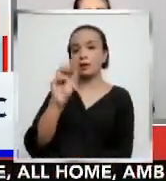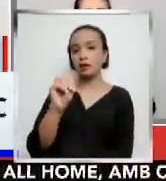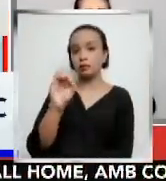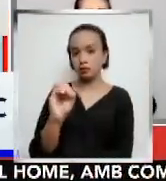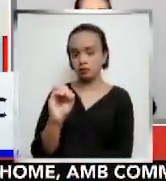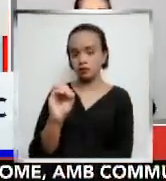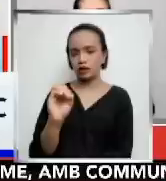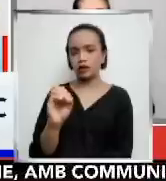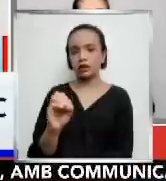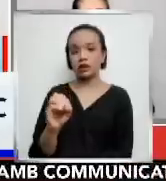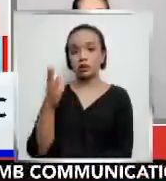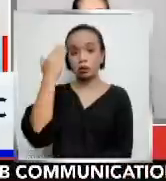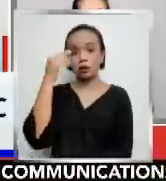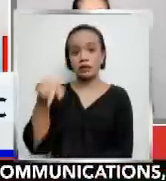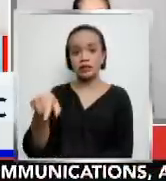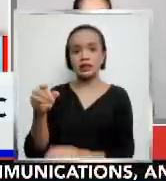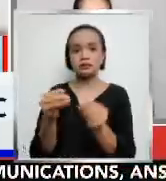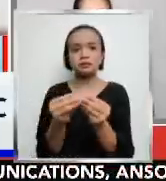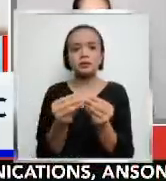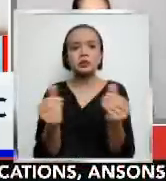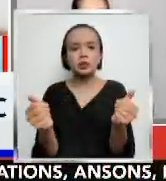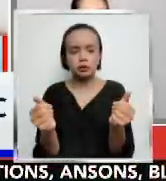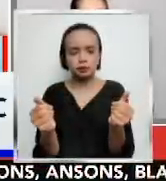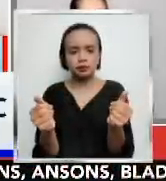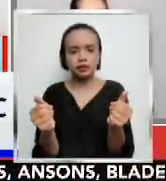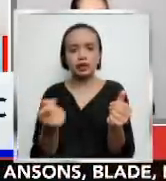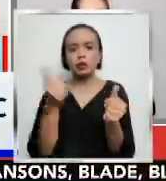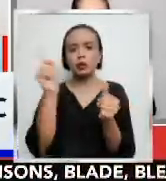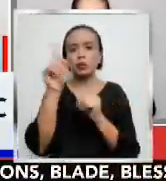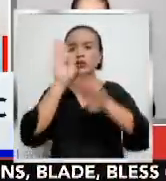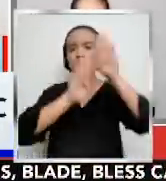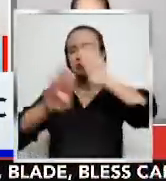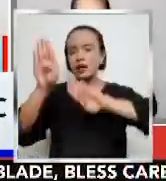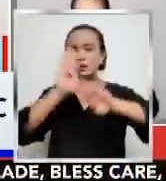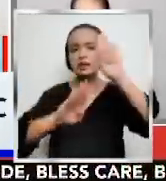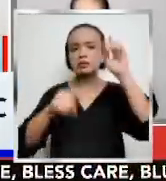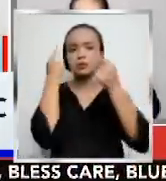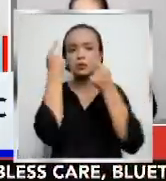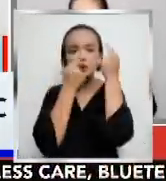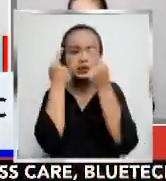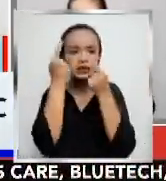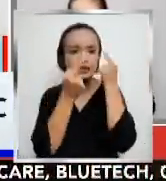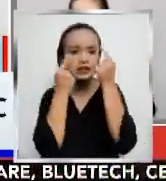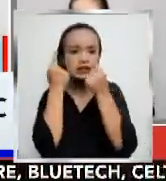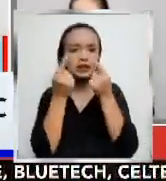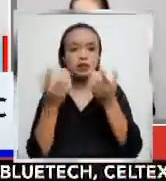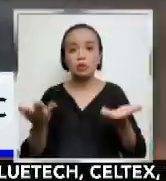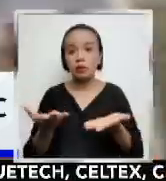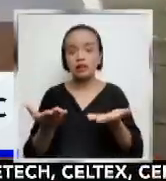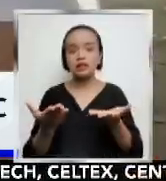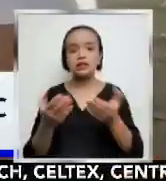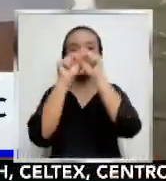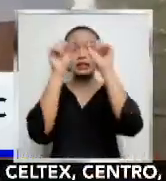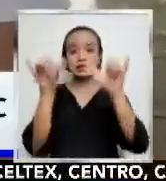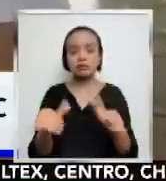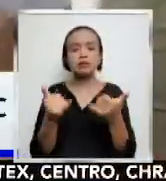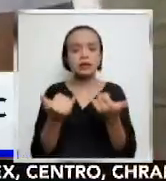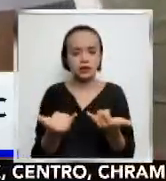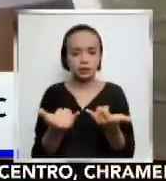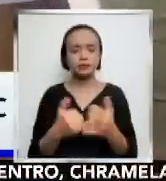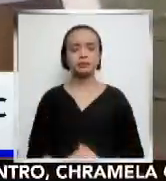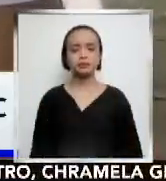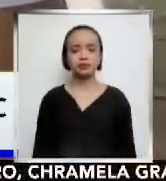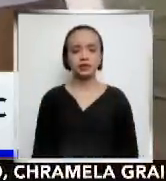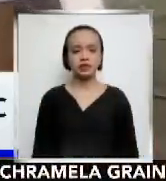for them to address their the issues and concerns they are facing sa systems po nila ngayong araw. May ilan